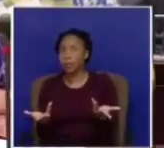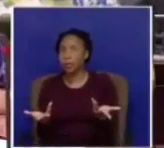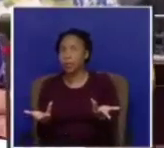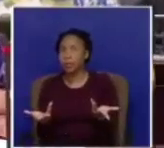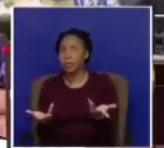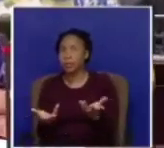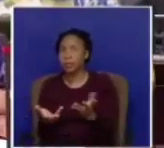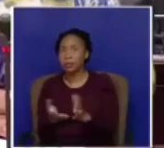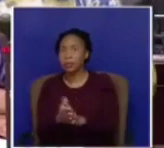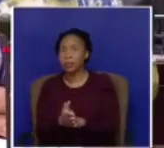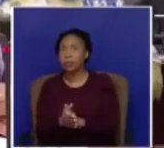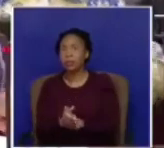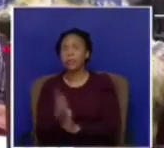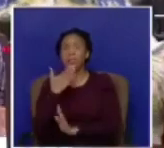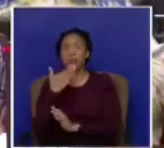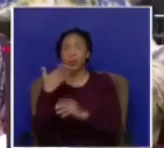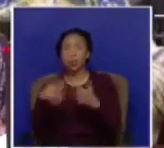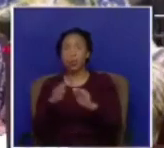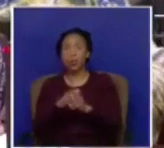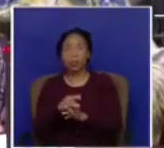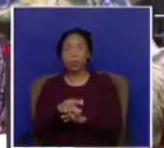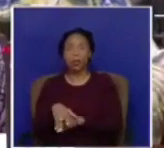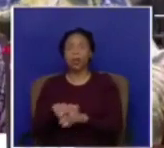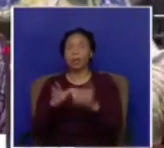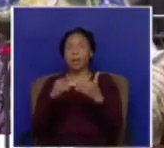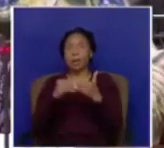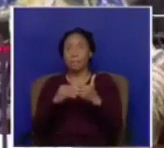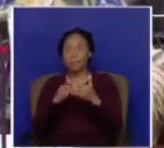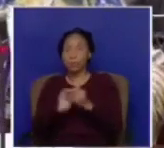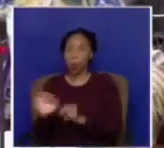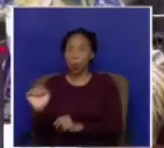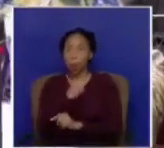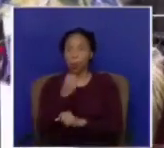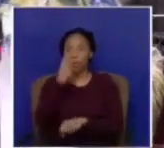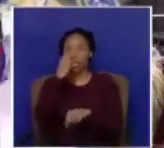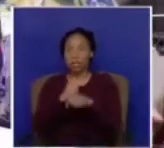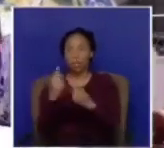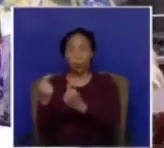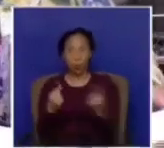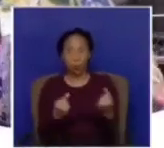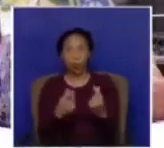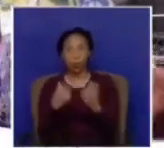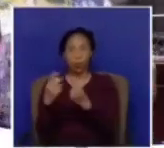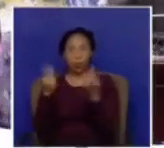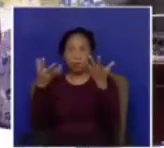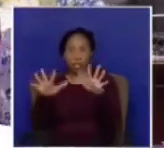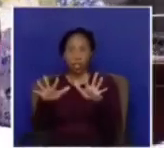ngiyabonga ke ninabekunene ukuthi konke libekufanele sikwende sesikwendile